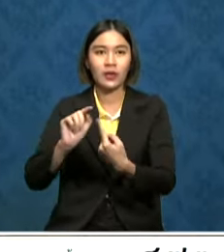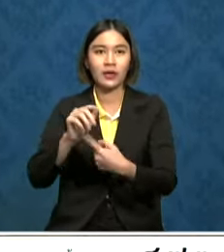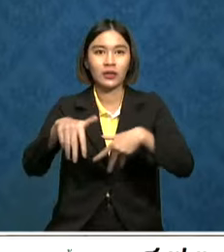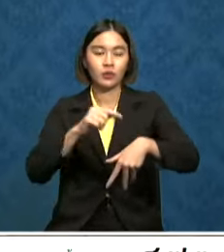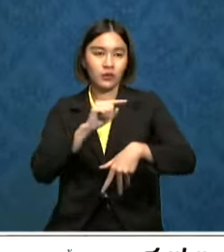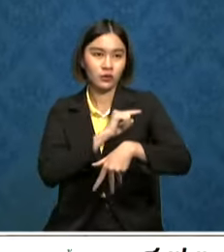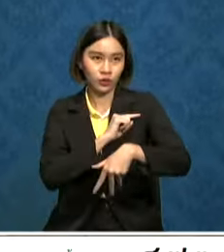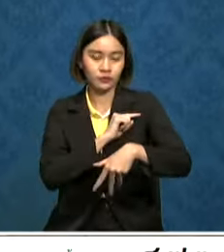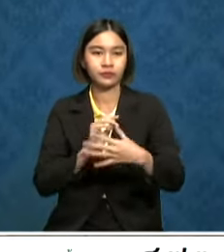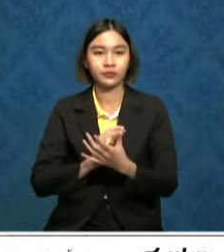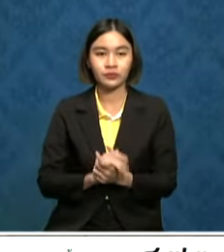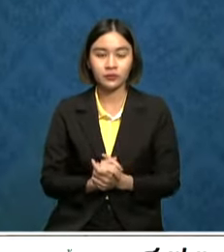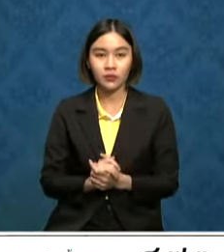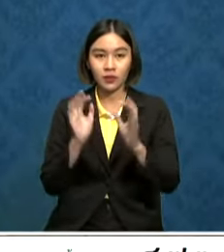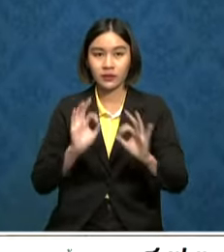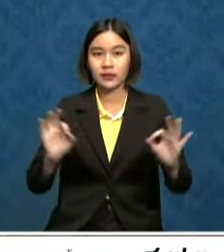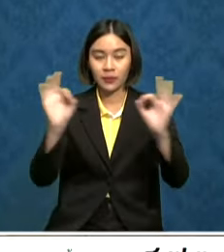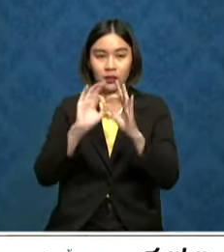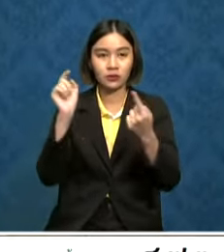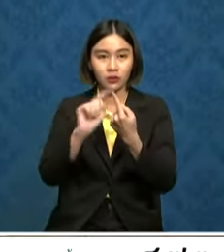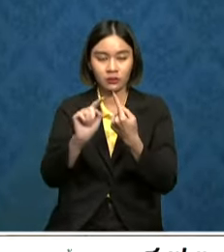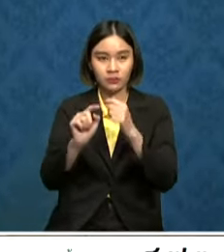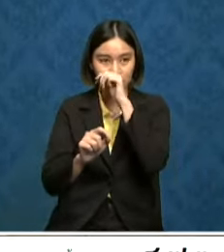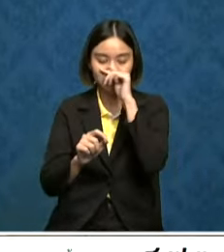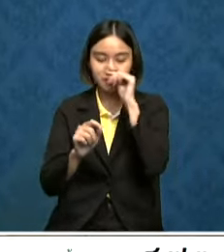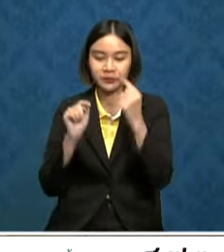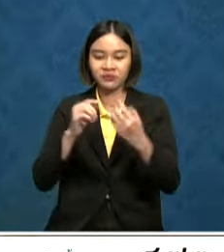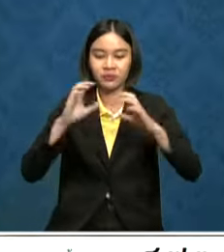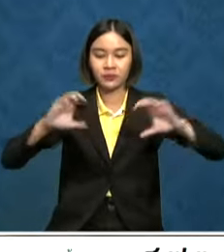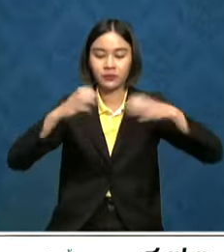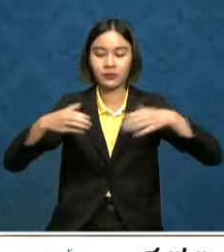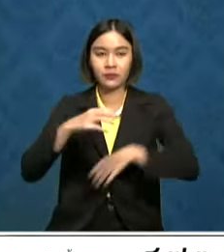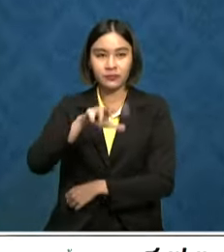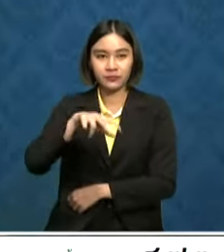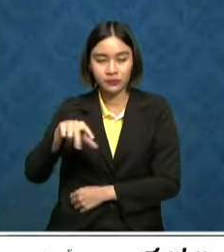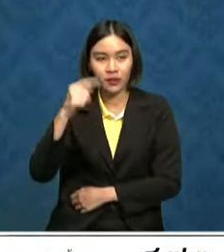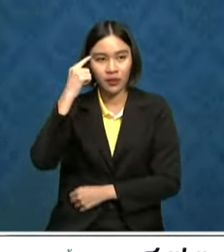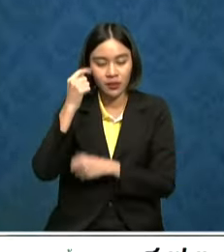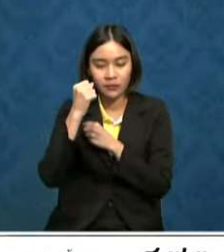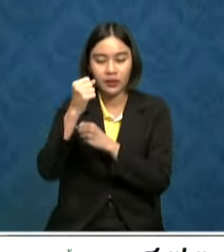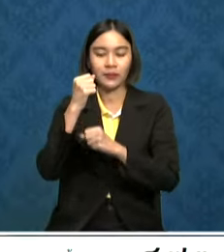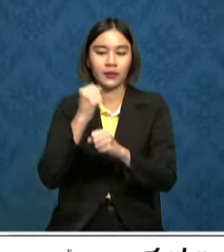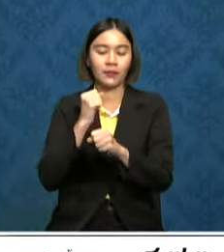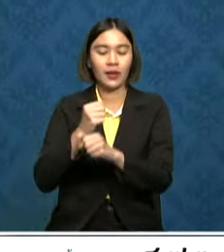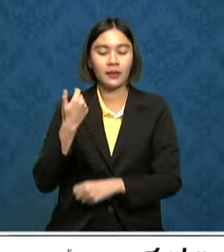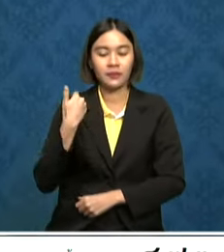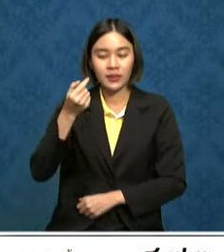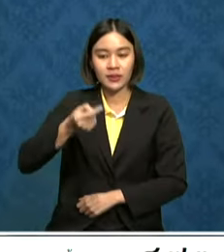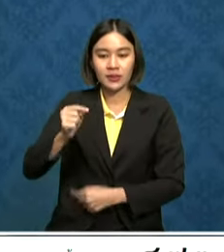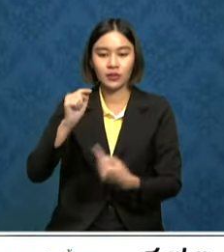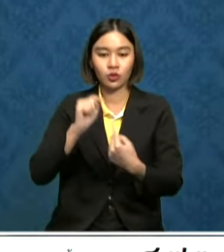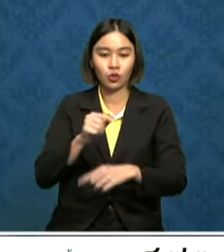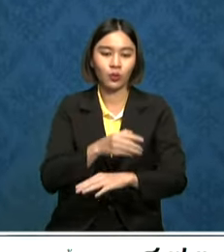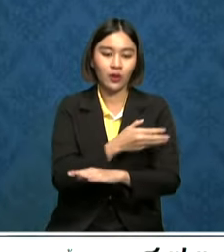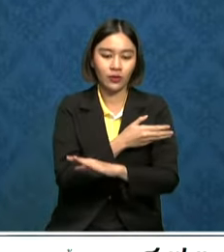และเพื่อประชาชนจึงเป็นโจทย์สำคัญค่ะที่รัฐบาลพรรคเพื่อไทยพยายามที่จะทำให้เกิดขึ้นจริงได้ภายในระยะ